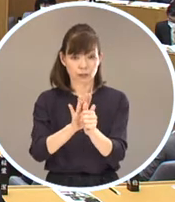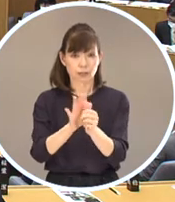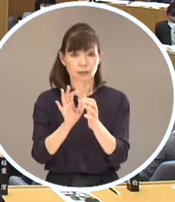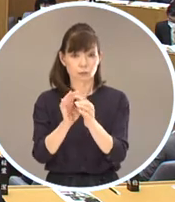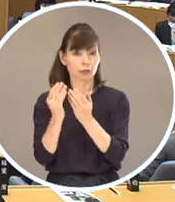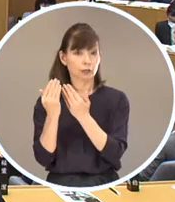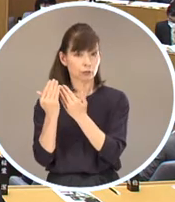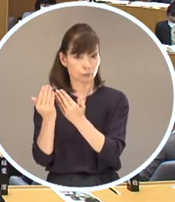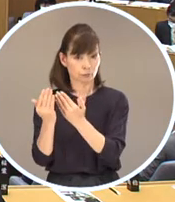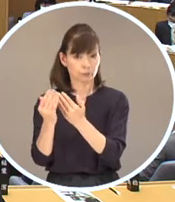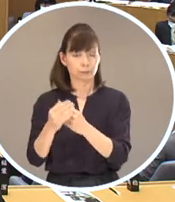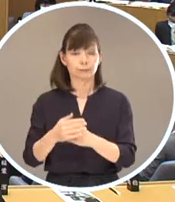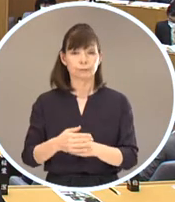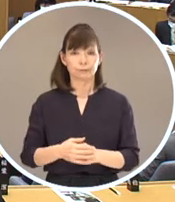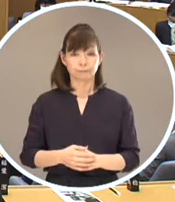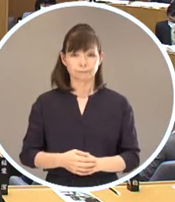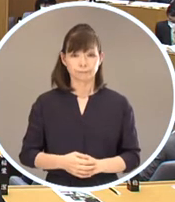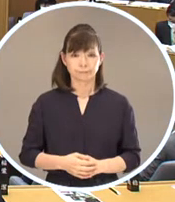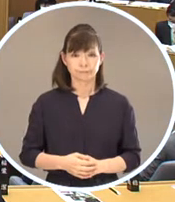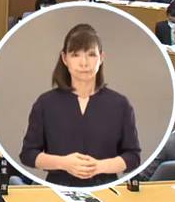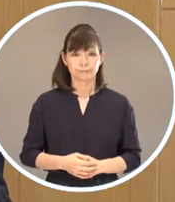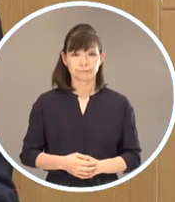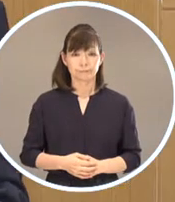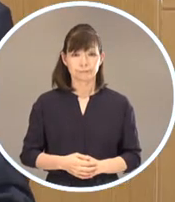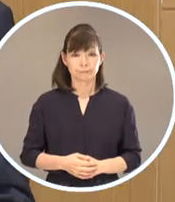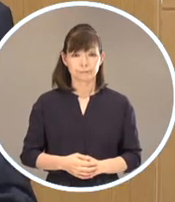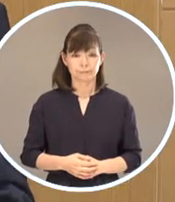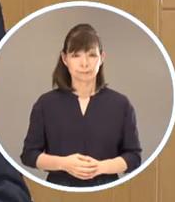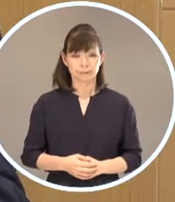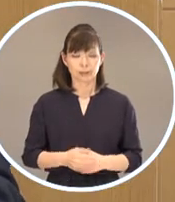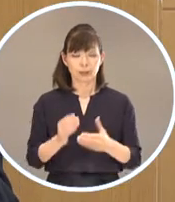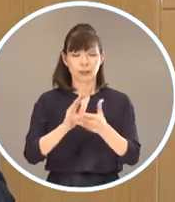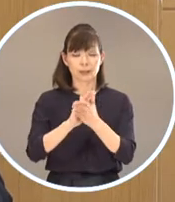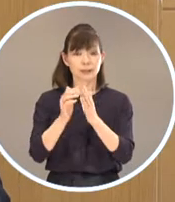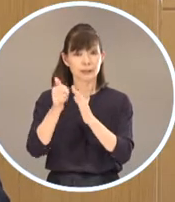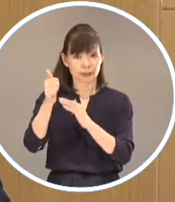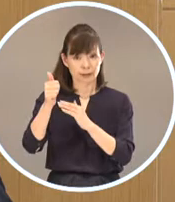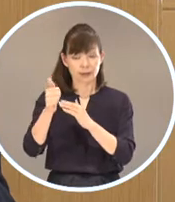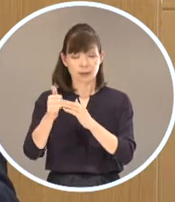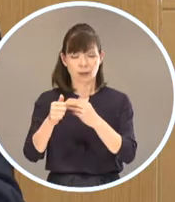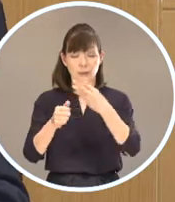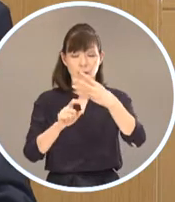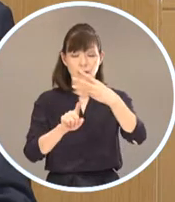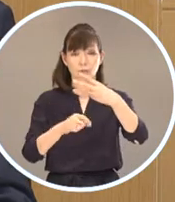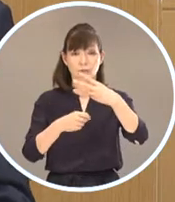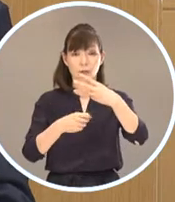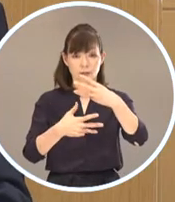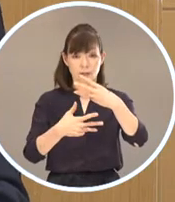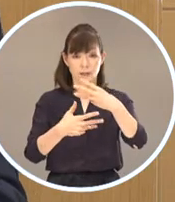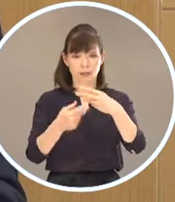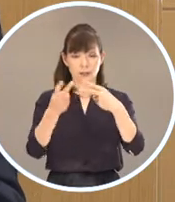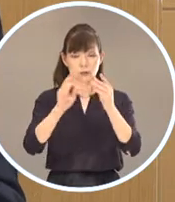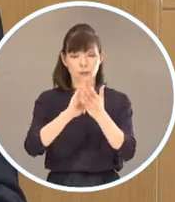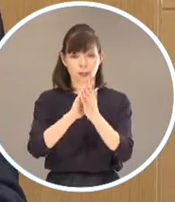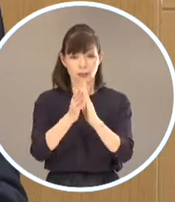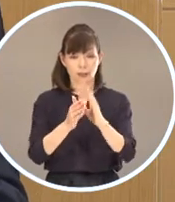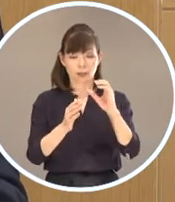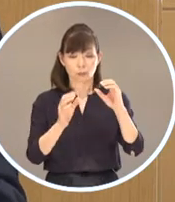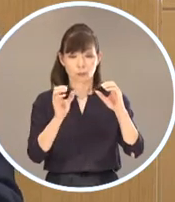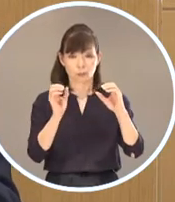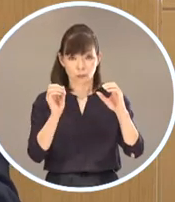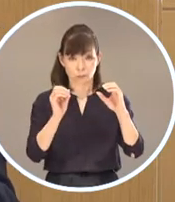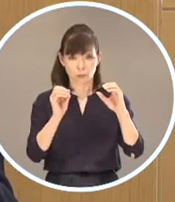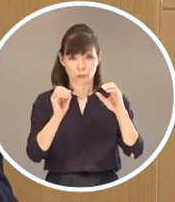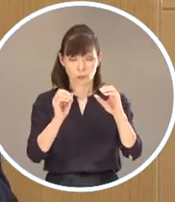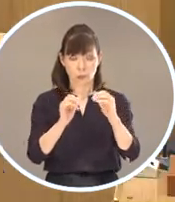等について質問しました。 湯崎知事は3月18日、広島県ゼロカーボンシティ宣言を発